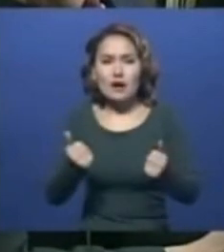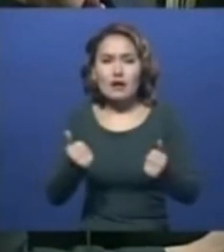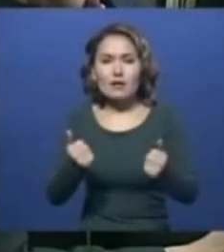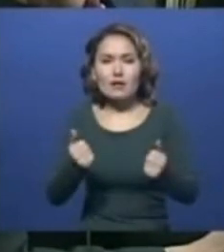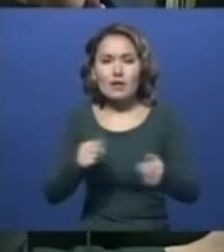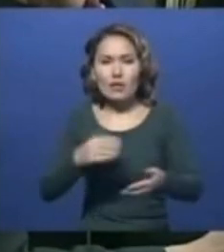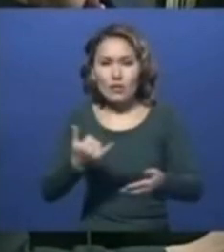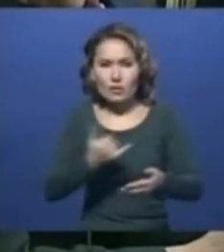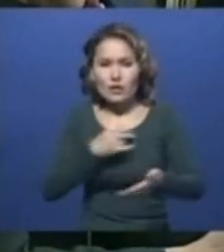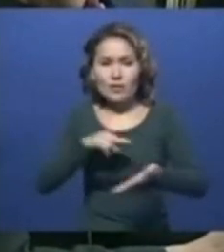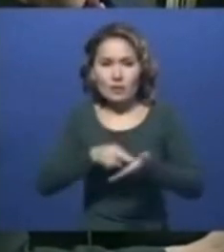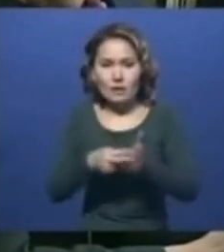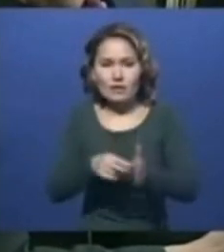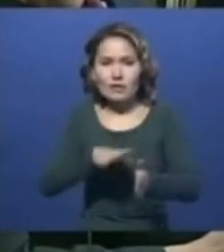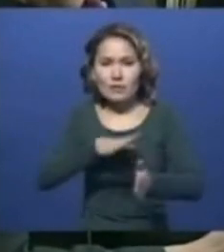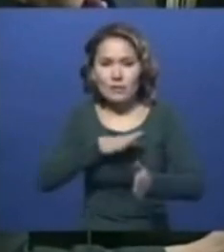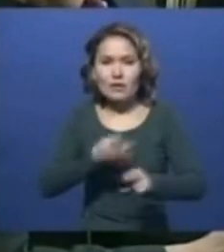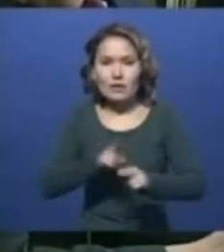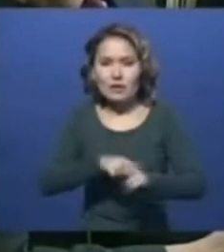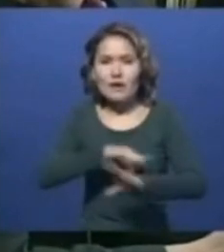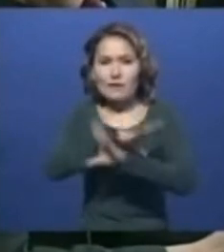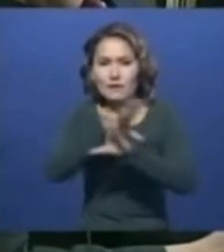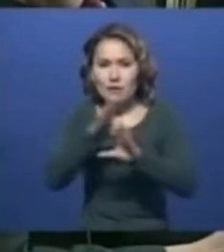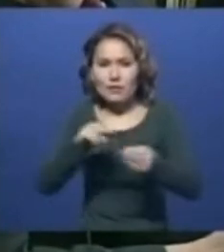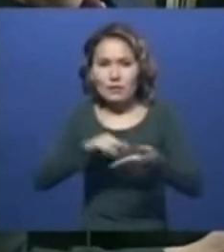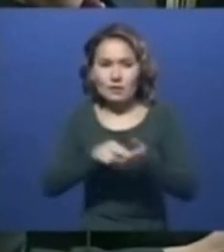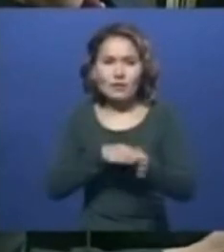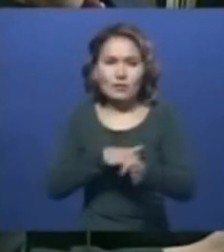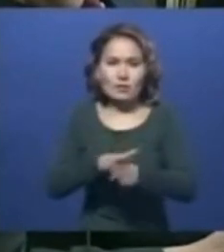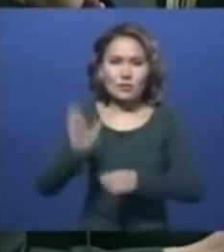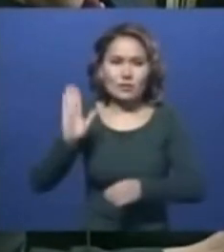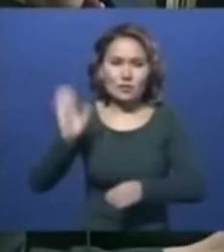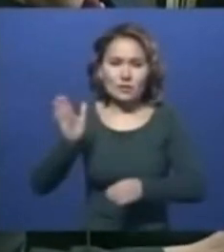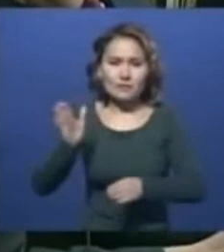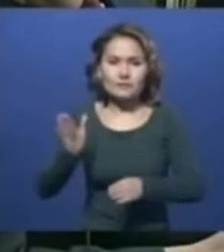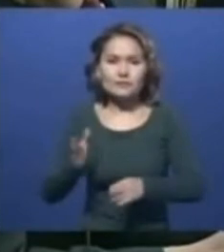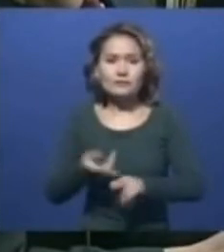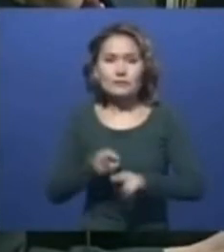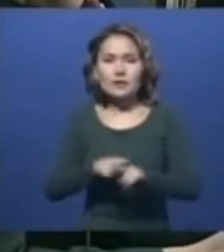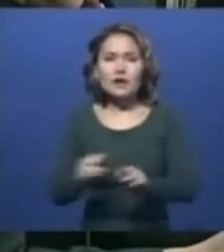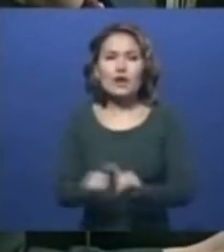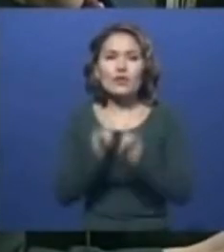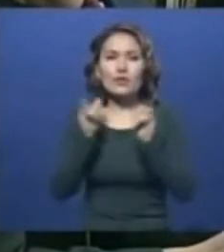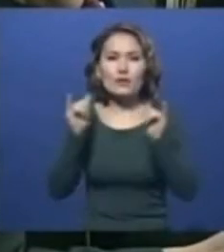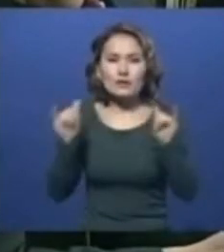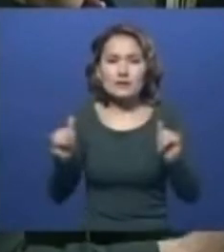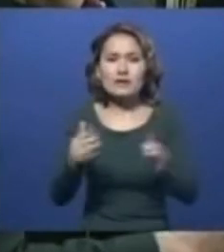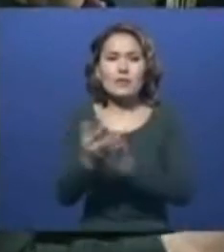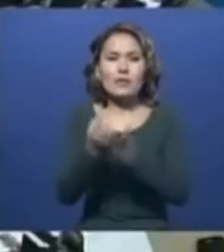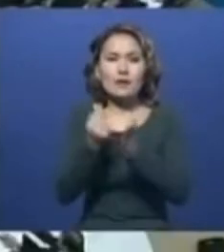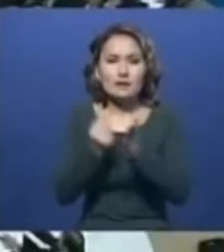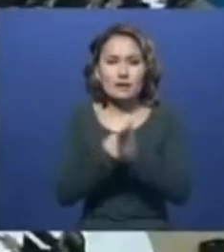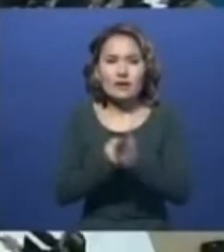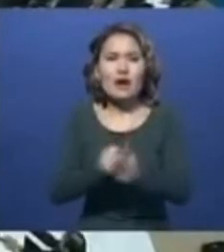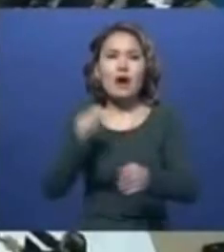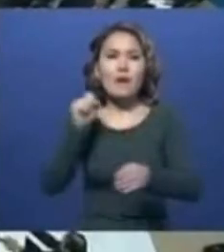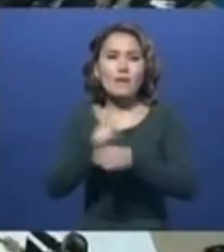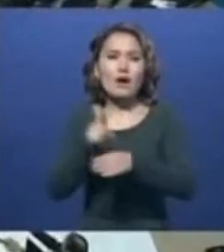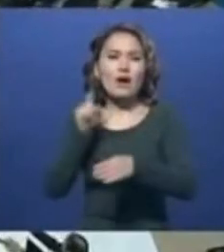уже полностью этот объем забит. Поэтому для увеличения его потенциала